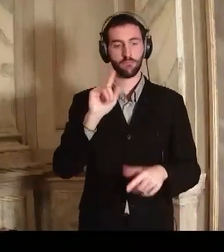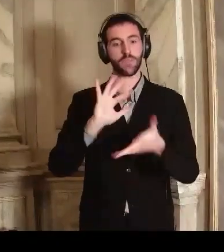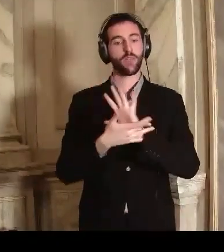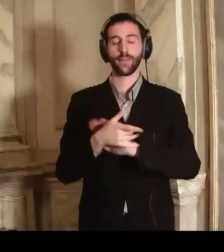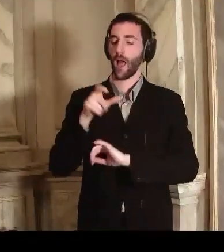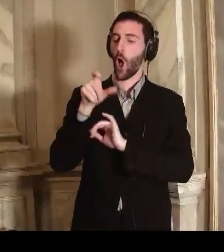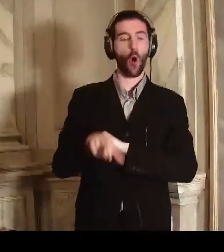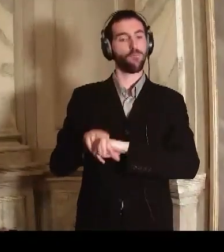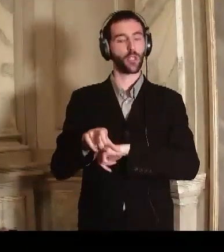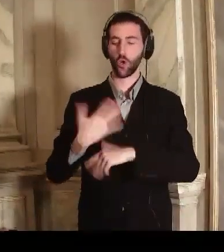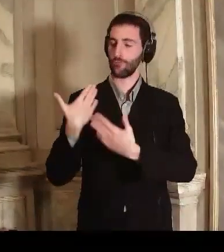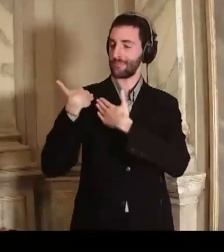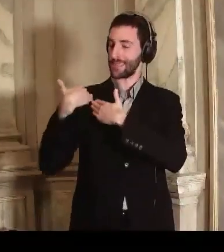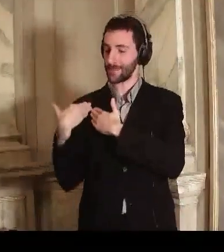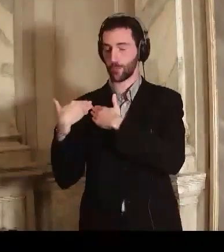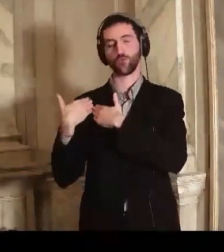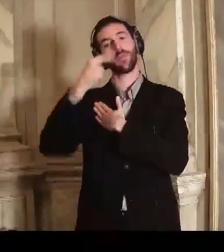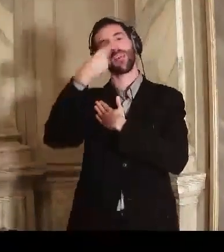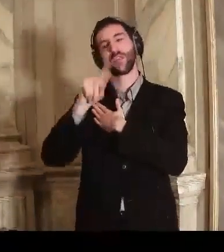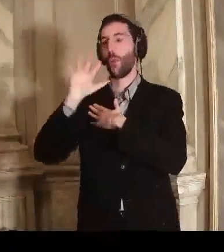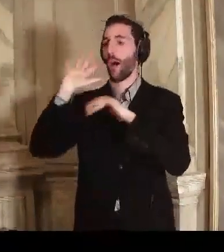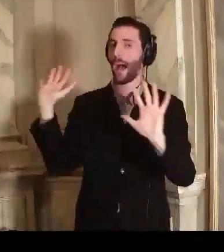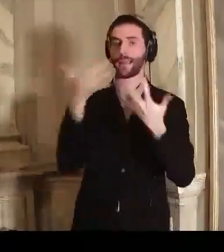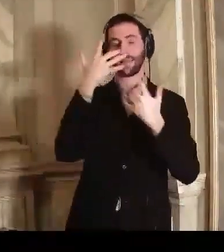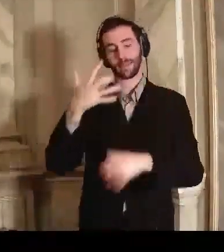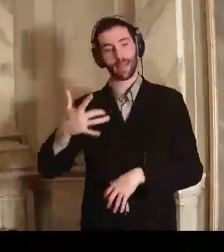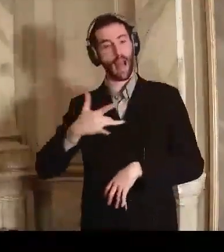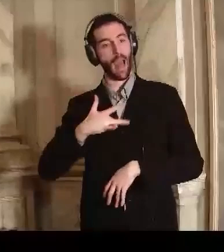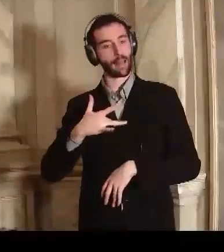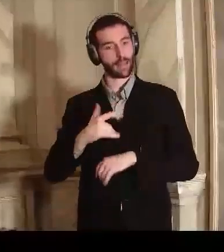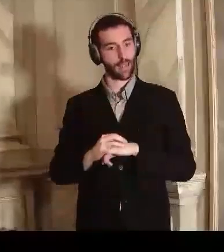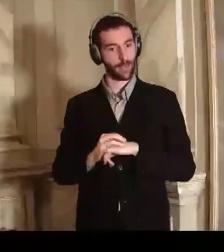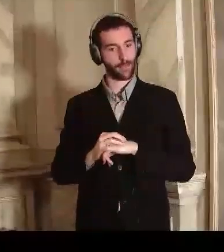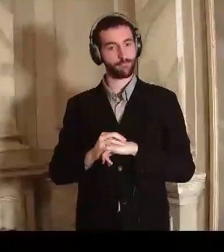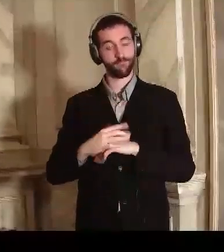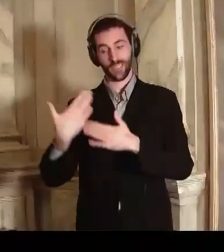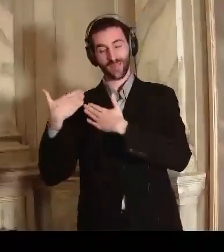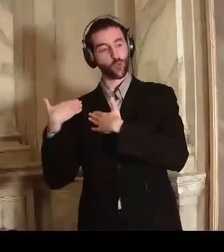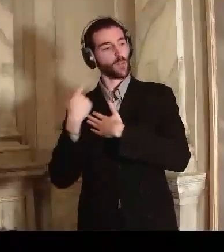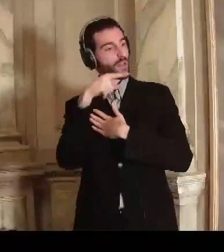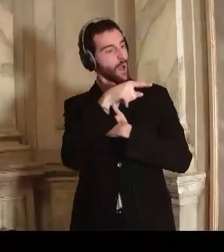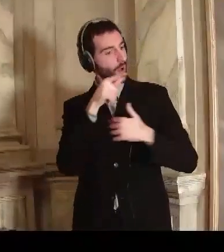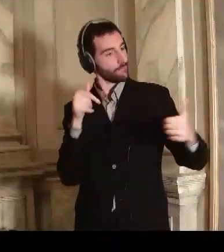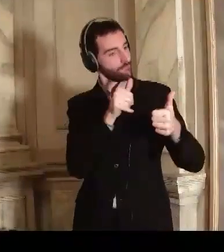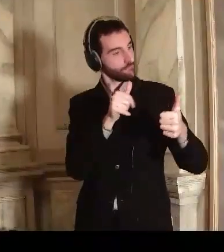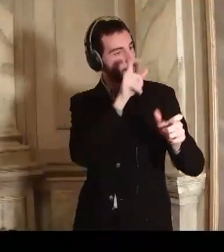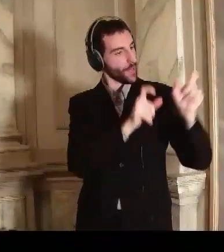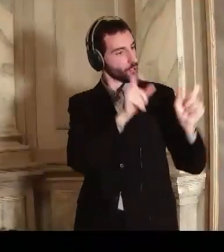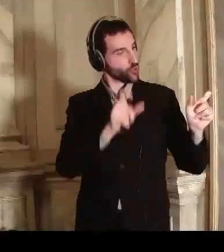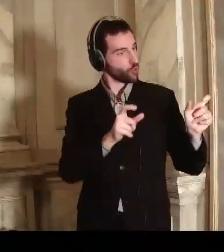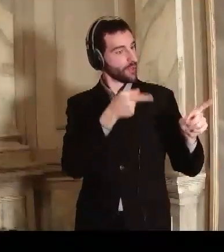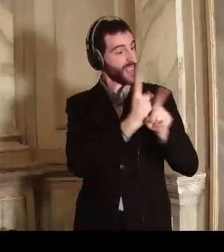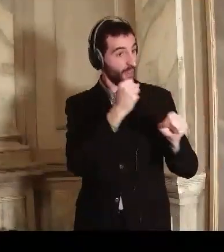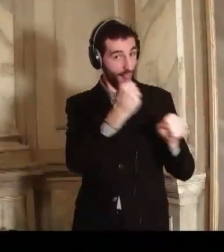una responsabilità artistica ed etica nei loro confronti, segnalando e facendo conoscere il loro lavoro